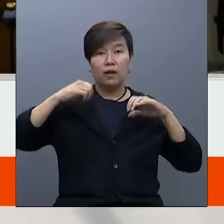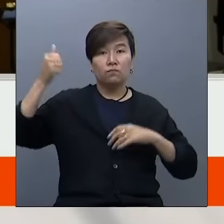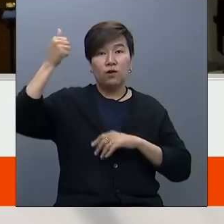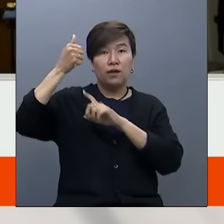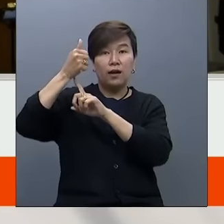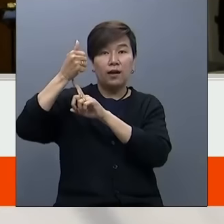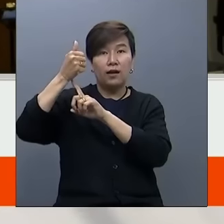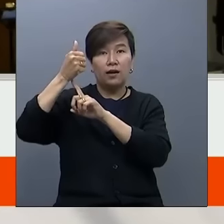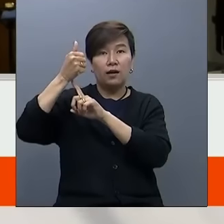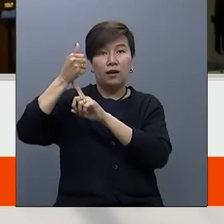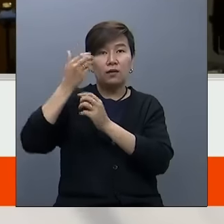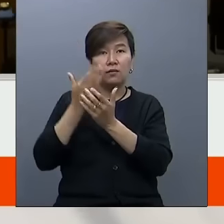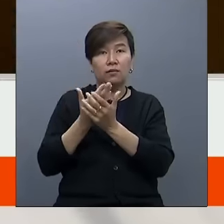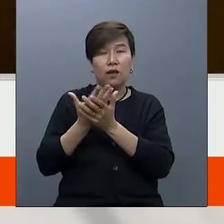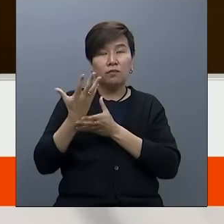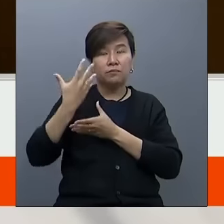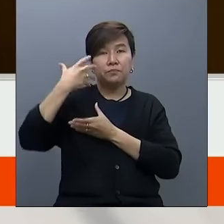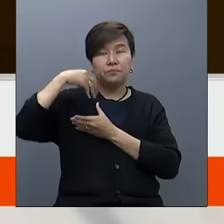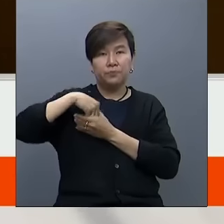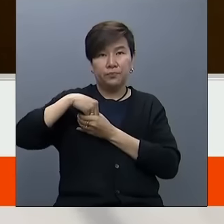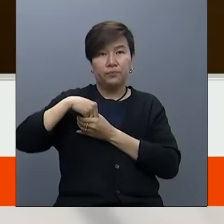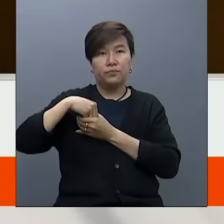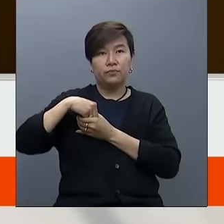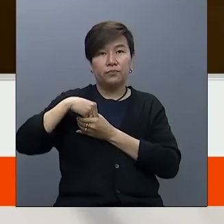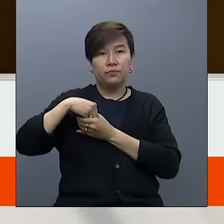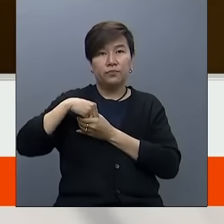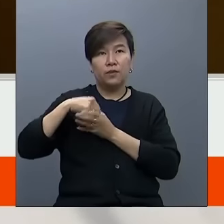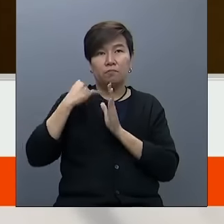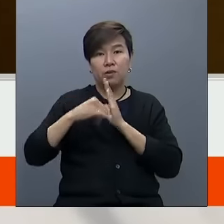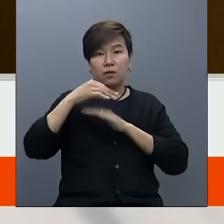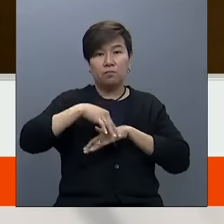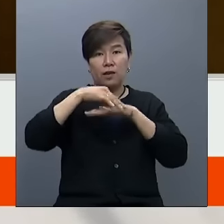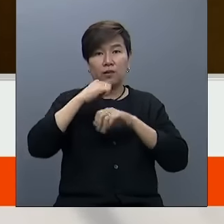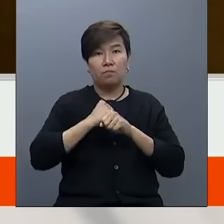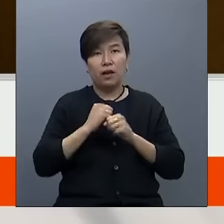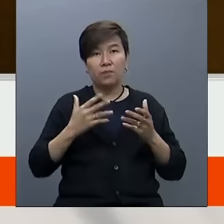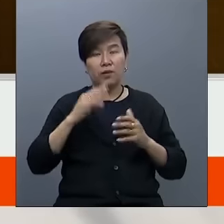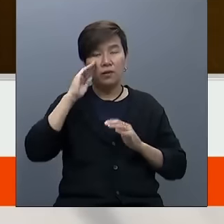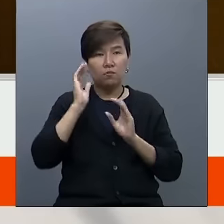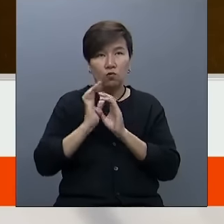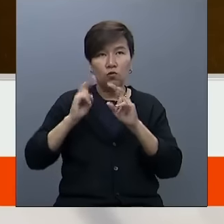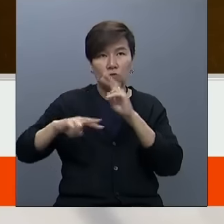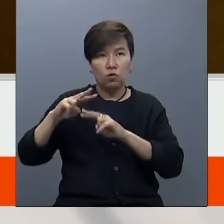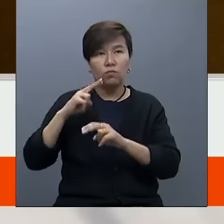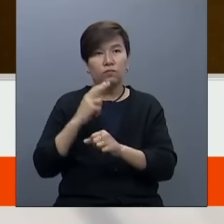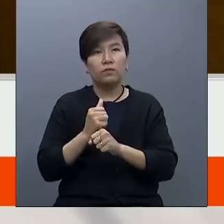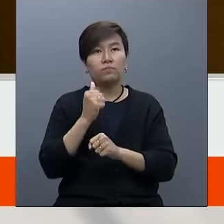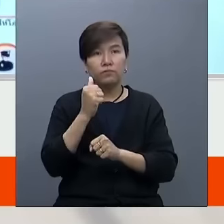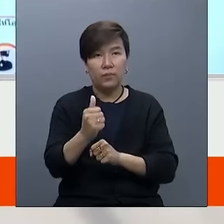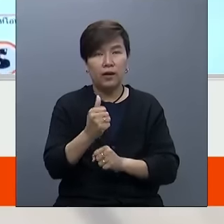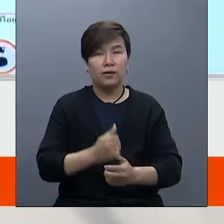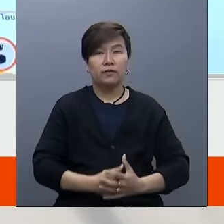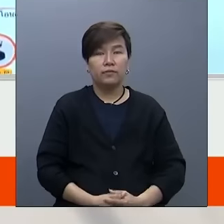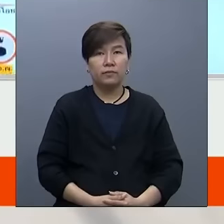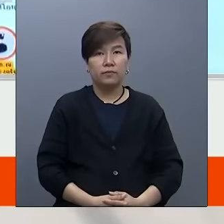อะไรไปยักยอกทรัพย์โดยไม่ได้เกี่ยวกับความผิดต่อตำแหน่งหน้าที่อันนี้ก็ตำรวจสอบสวนได ้ค่ะ ดังนั้นก็ทำอยู่ตรง